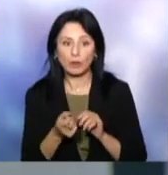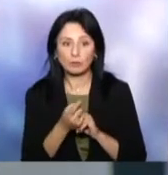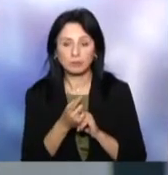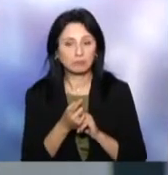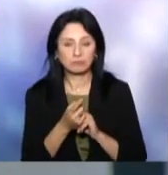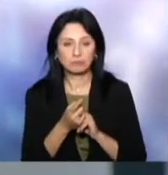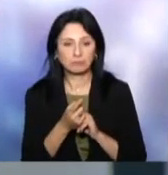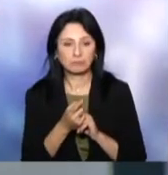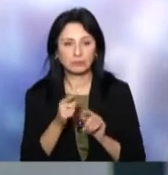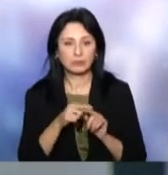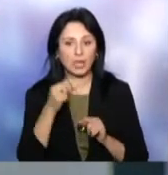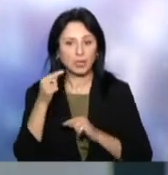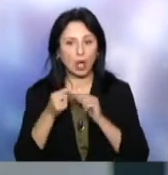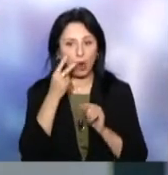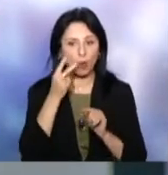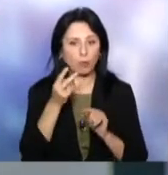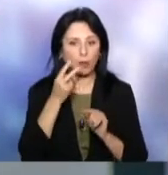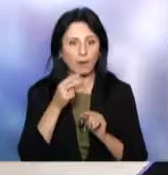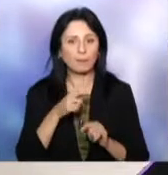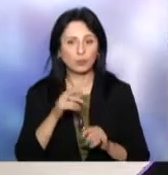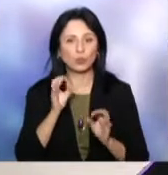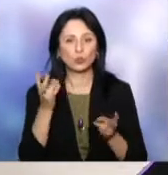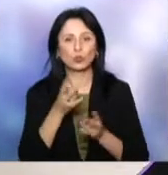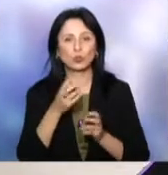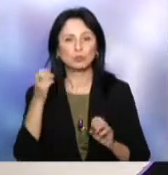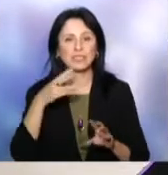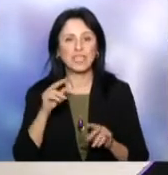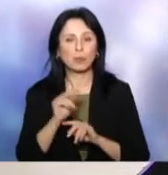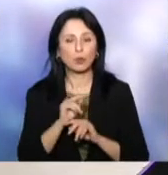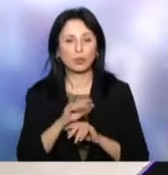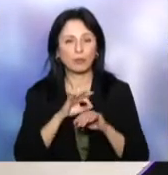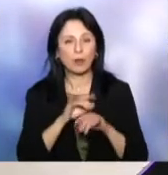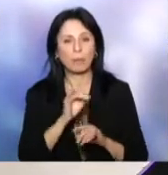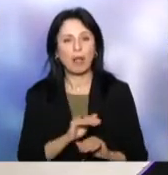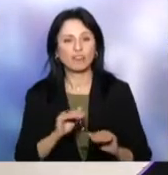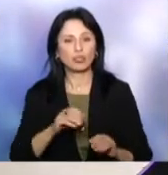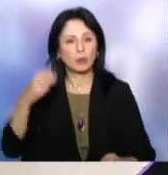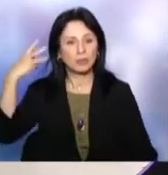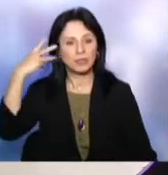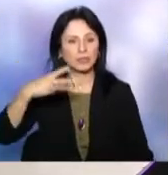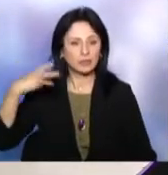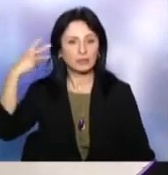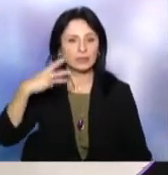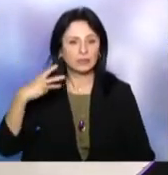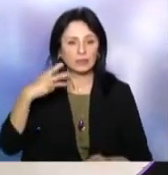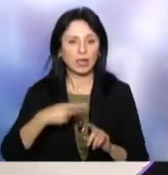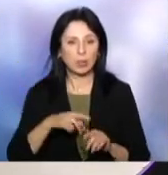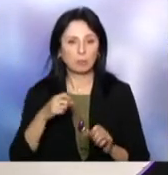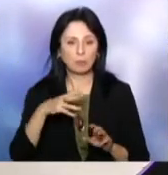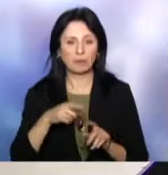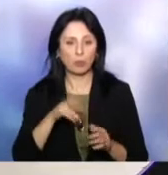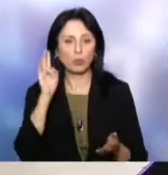თავი იმ თაობებში, რომელნიც სწორედ რომელთაც გაატარეს ბავშვობა ამ ჰელიოთერაპიის პოპულარობის